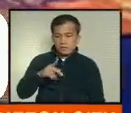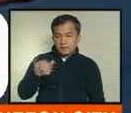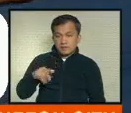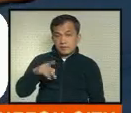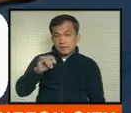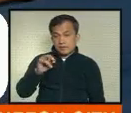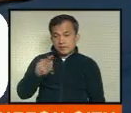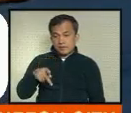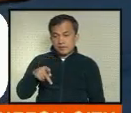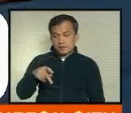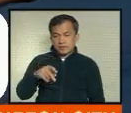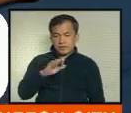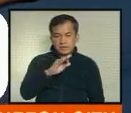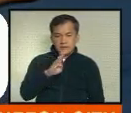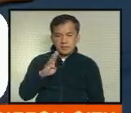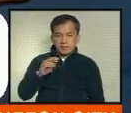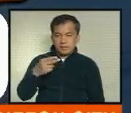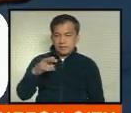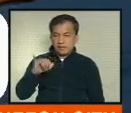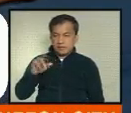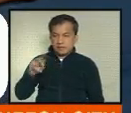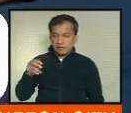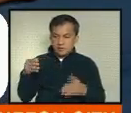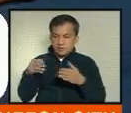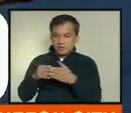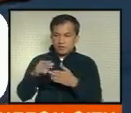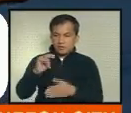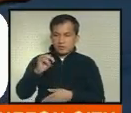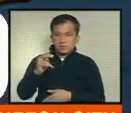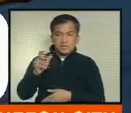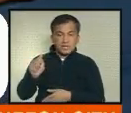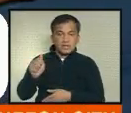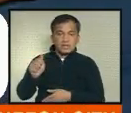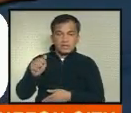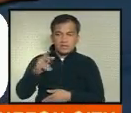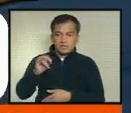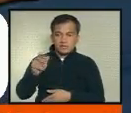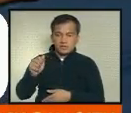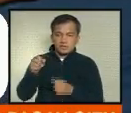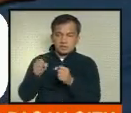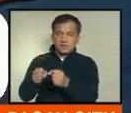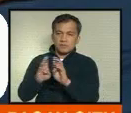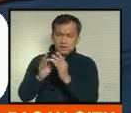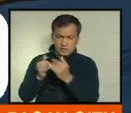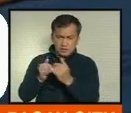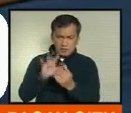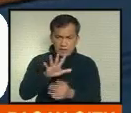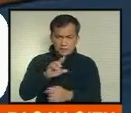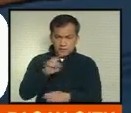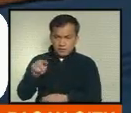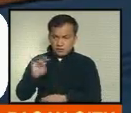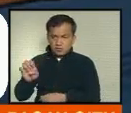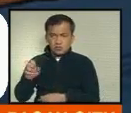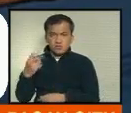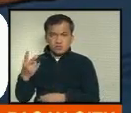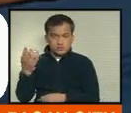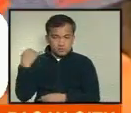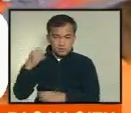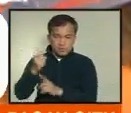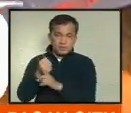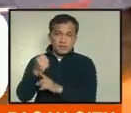PNP sa FB Harrison, corner Nuestra Senora Street, Barangay 5 Zone 2 noong Sabado ng madaling